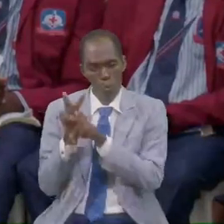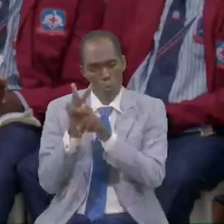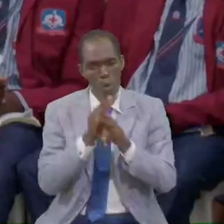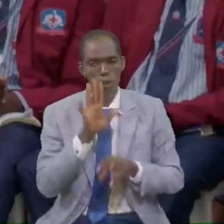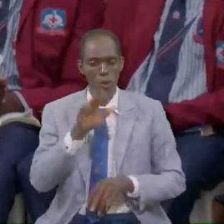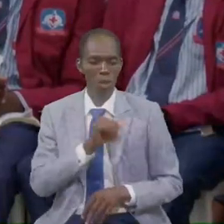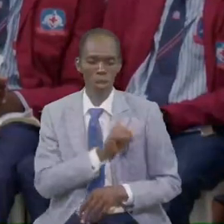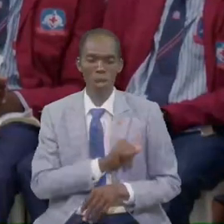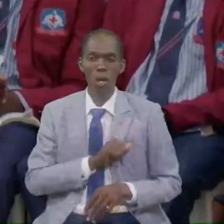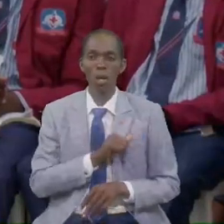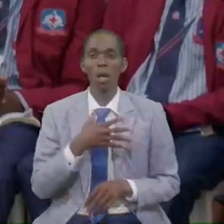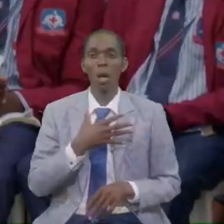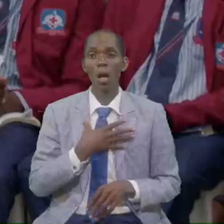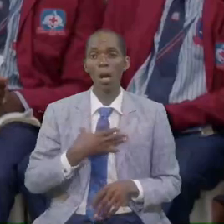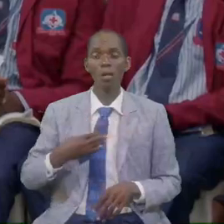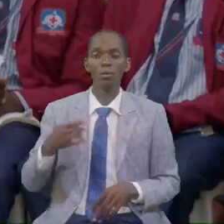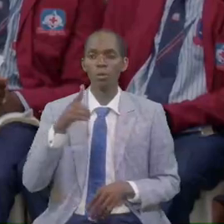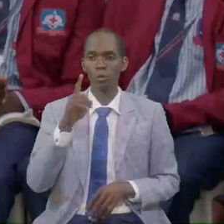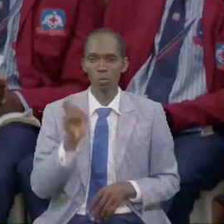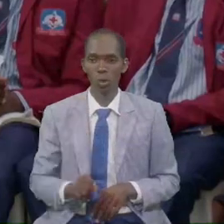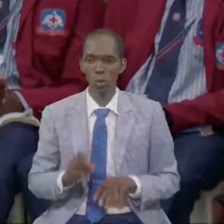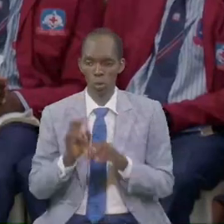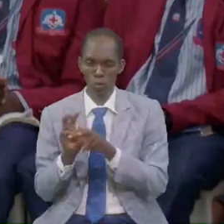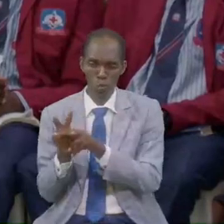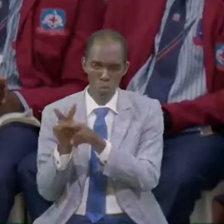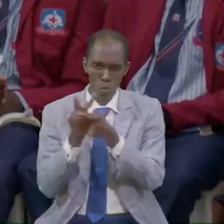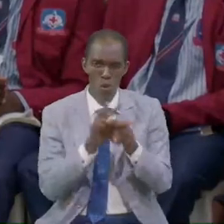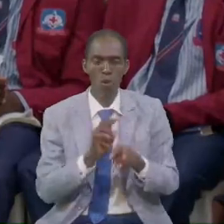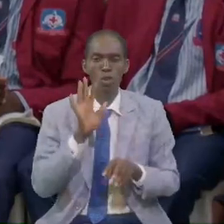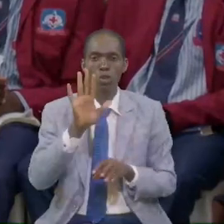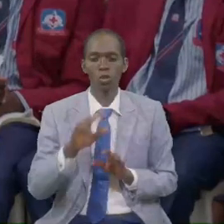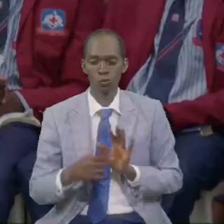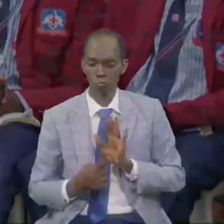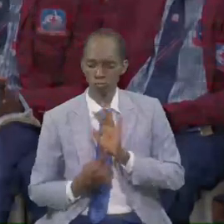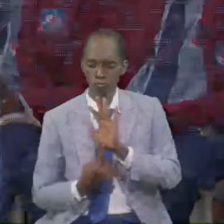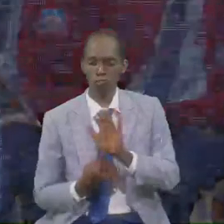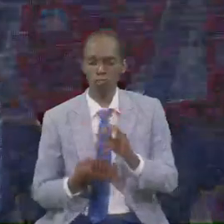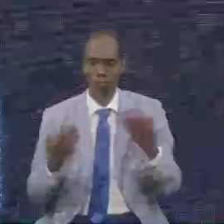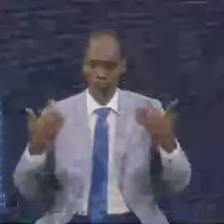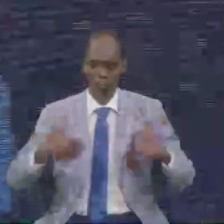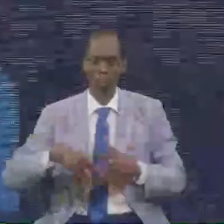attitude. Et vous veillez sur votre apparence.